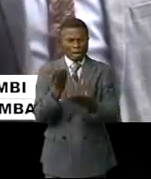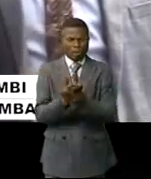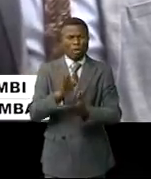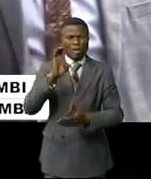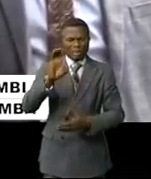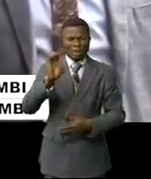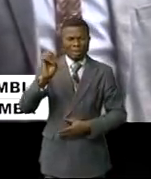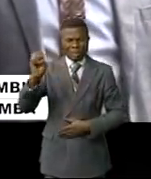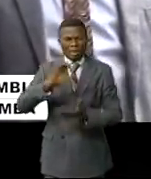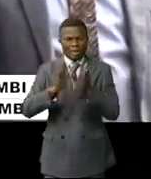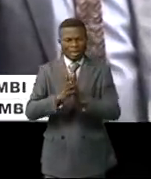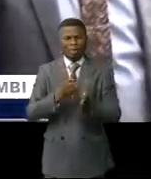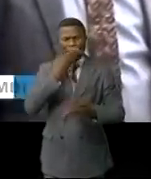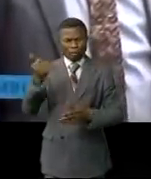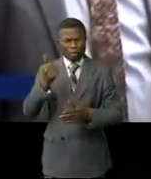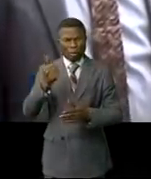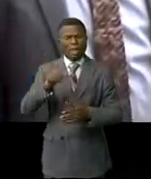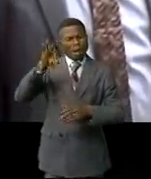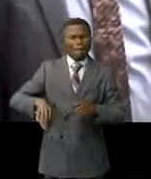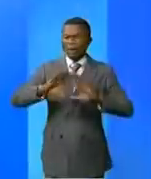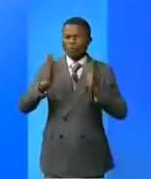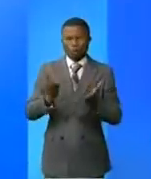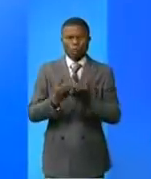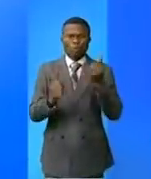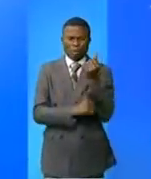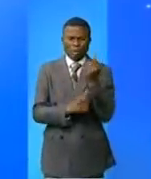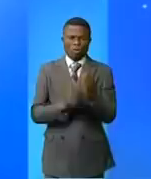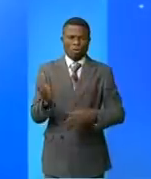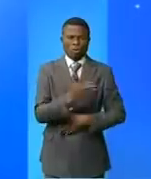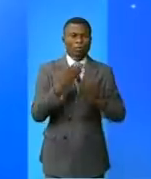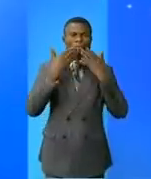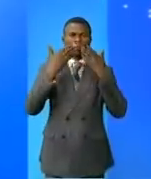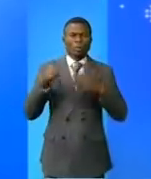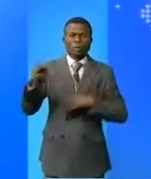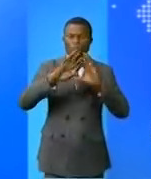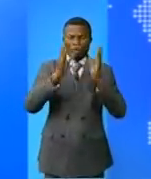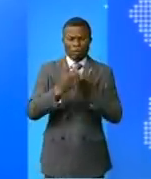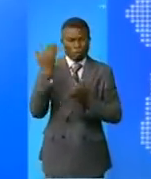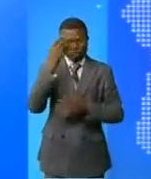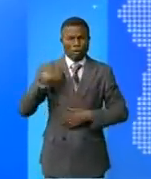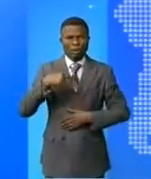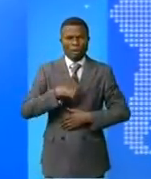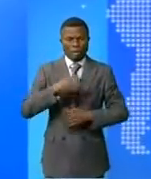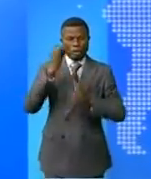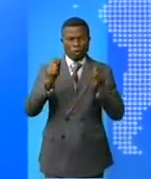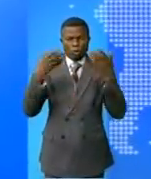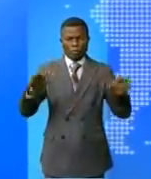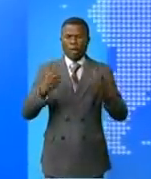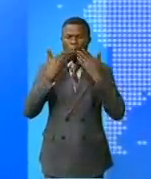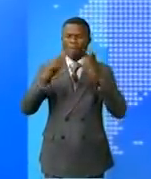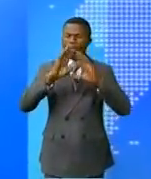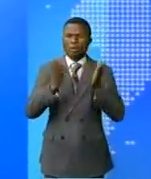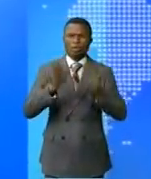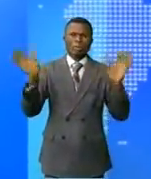soient harmonisés et qu'ils soient à l'avantage de tous. Merci à vous tous de votre attention. C'est la fin de ce journal. Merci